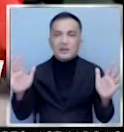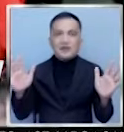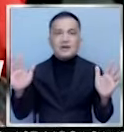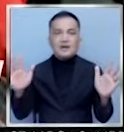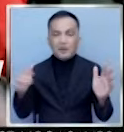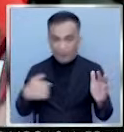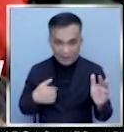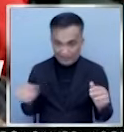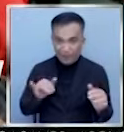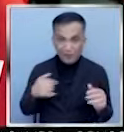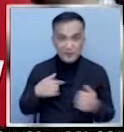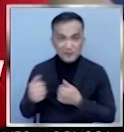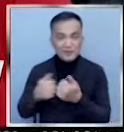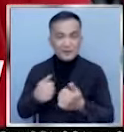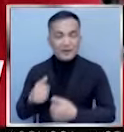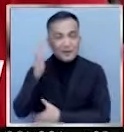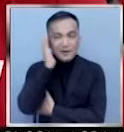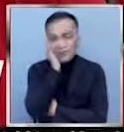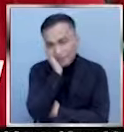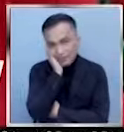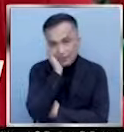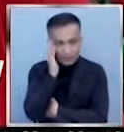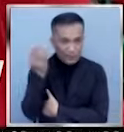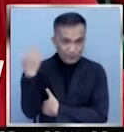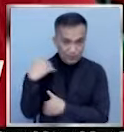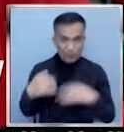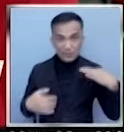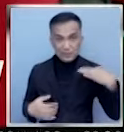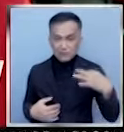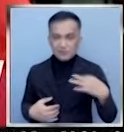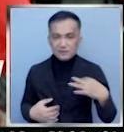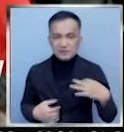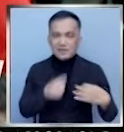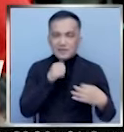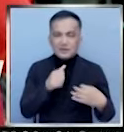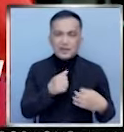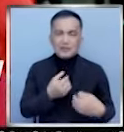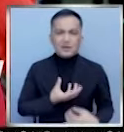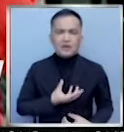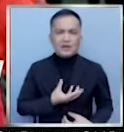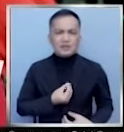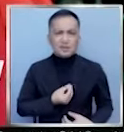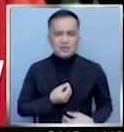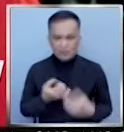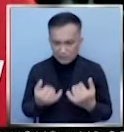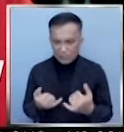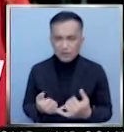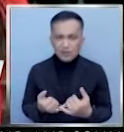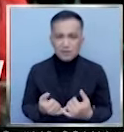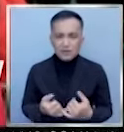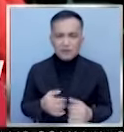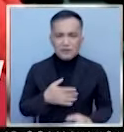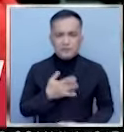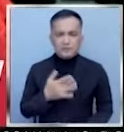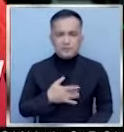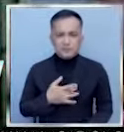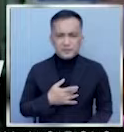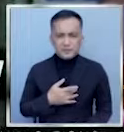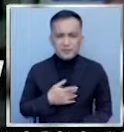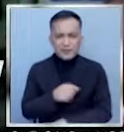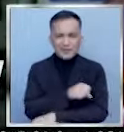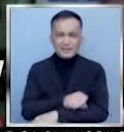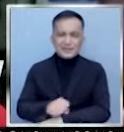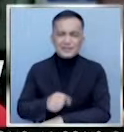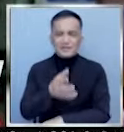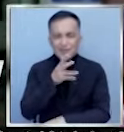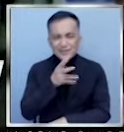ko, nung ako kandidata, hindi ako kinabahan. Pero ito, this time, parang sabi ko, stage mother ata ako talaga.